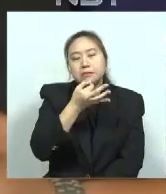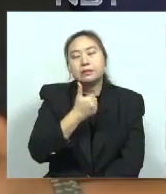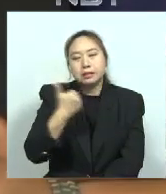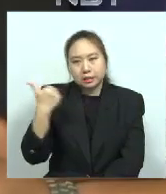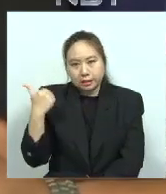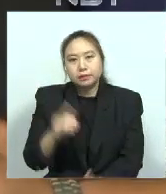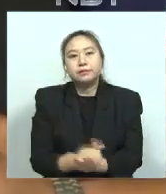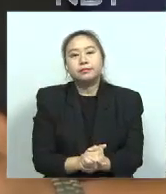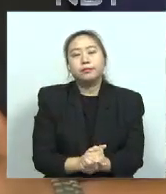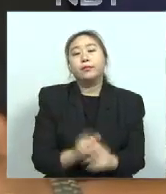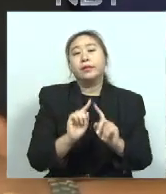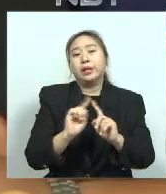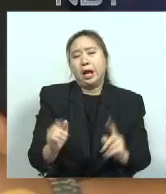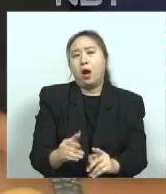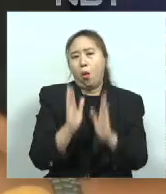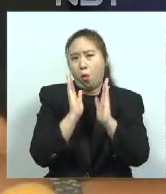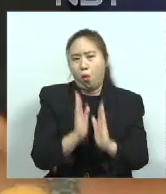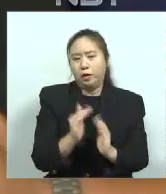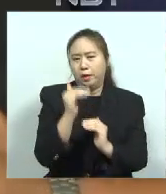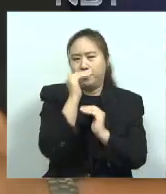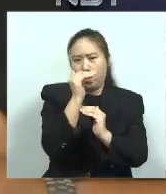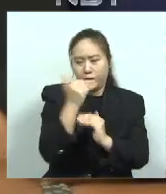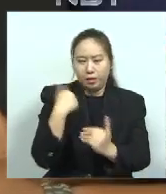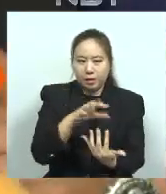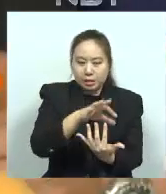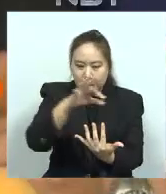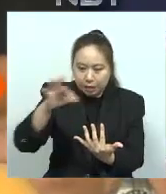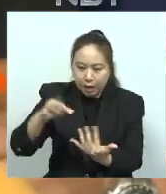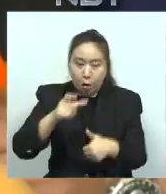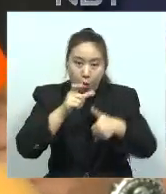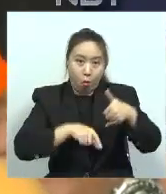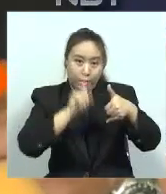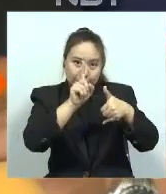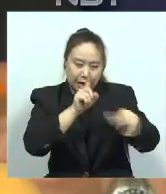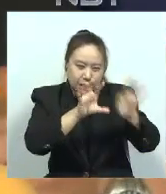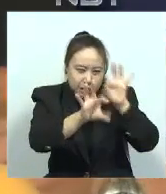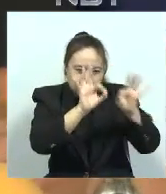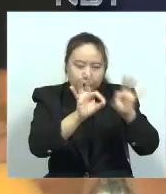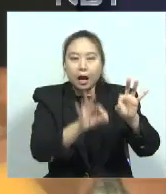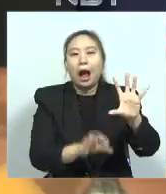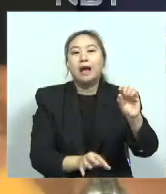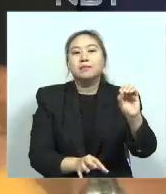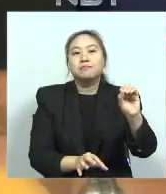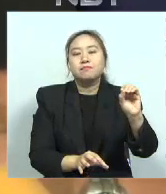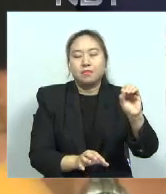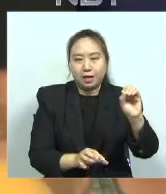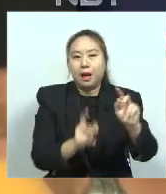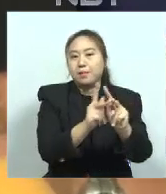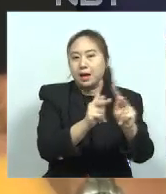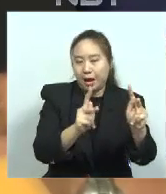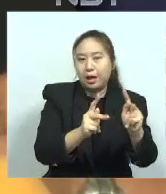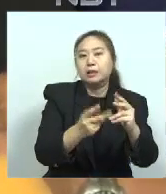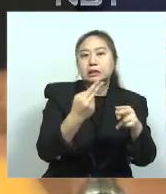ยแต่ว่าโควต้าก็มีคนหนึ่งหามาประมาณ50คณะกรรมการสรรหาก็เอารายชื่อเอาประวัติเอาอะไรต่ออะไรม